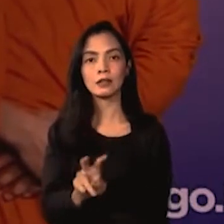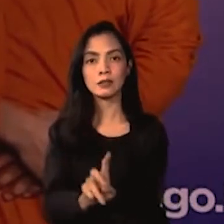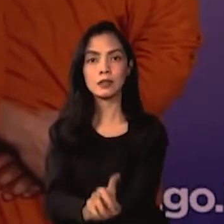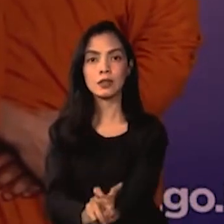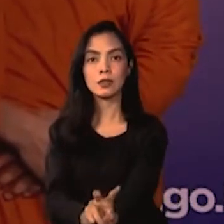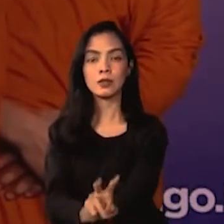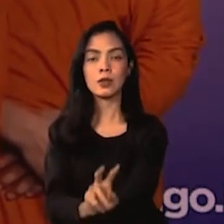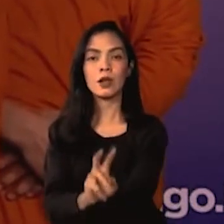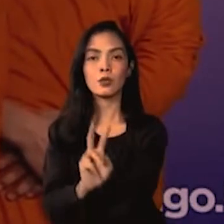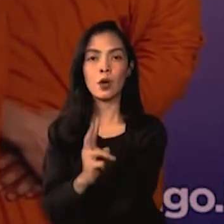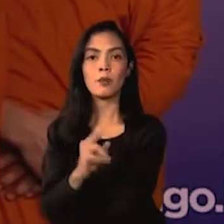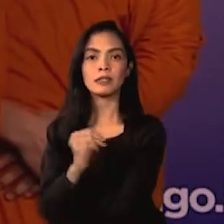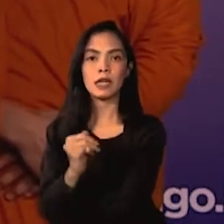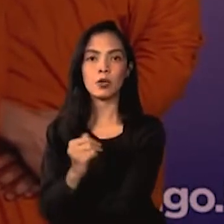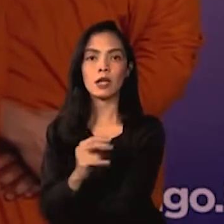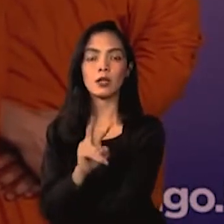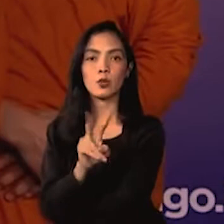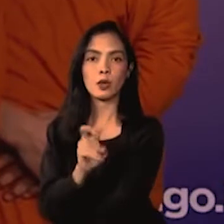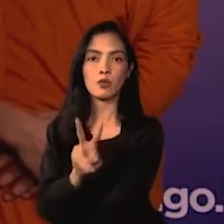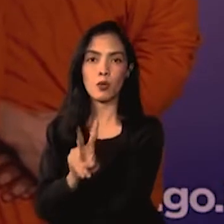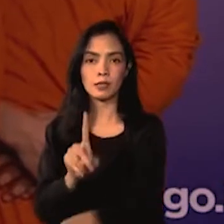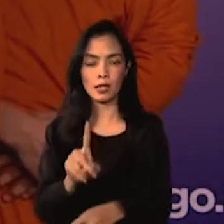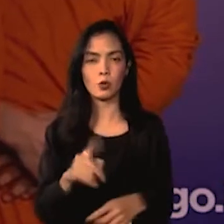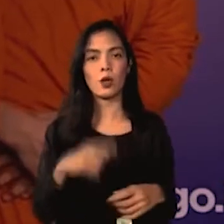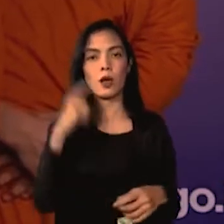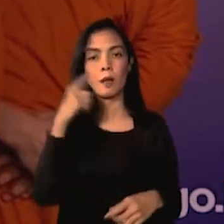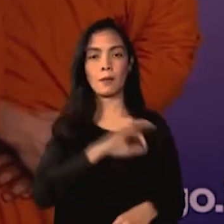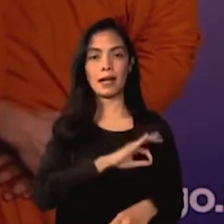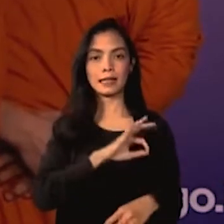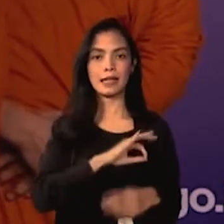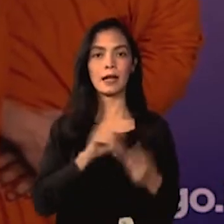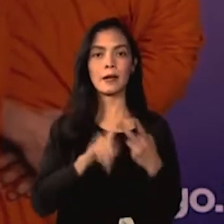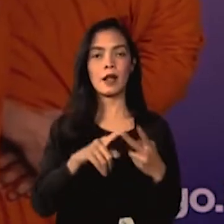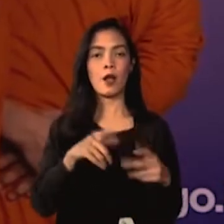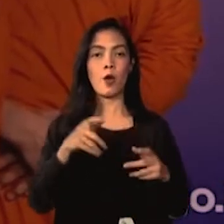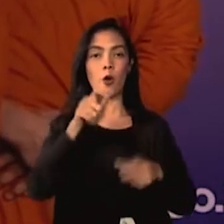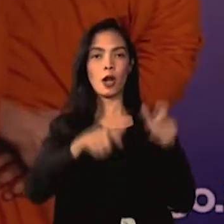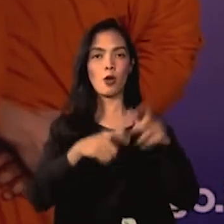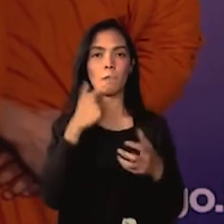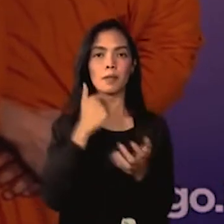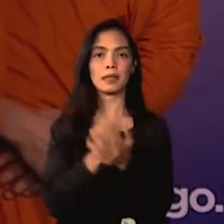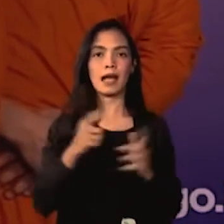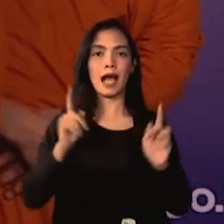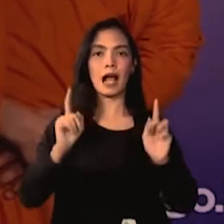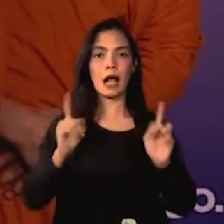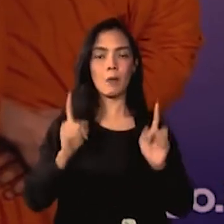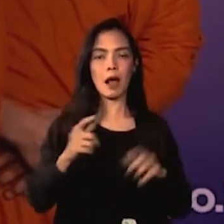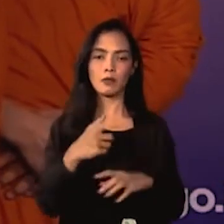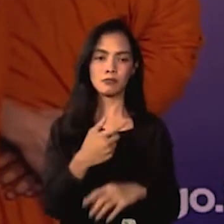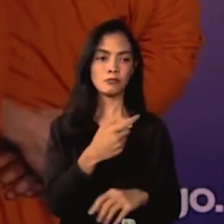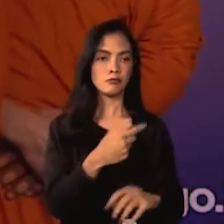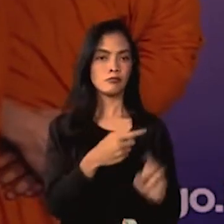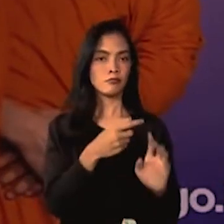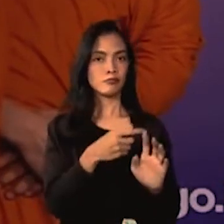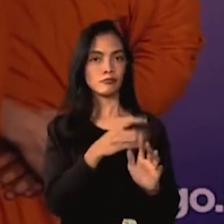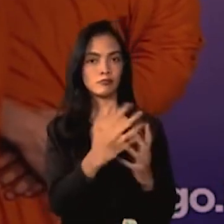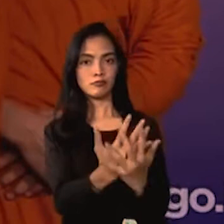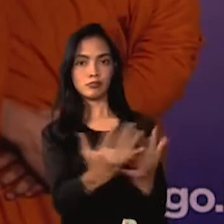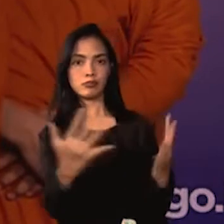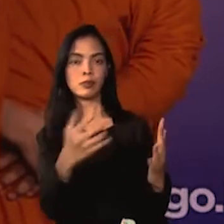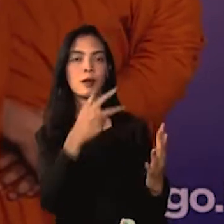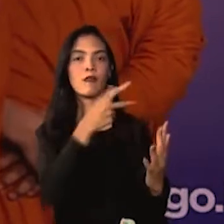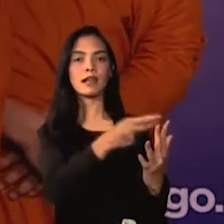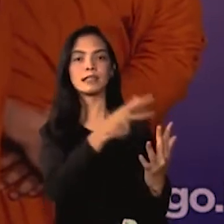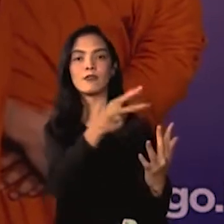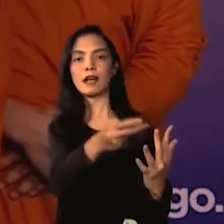latar belakang profesi termasuk tokoh agama menjadi penerima vaksin pada tahap awal pemberian